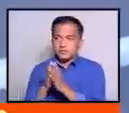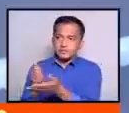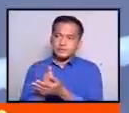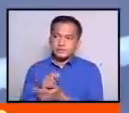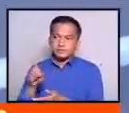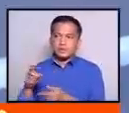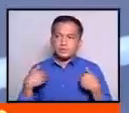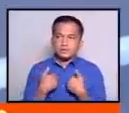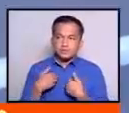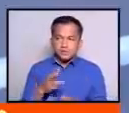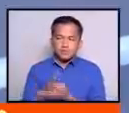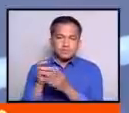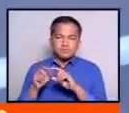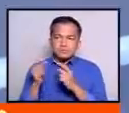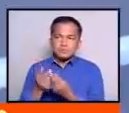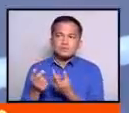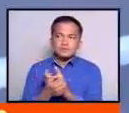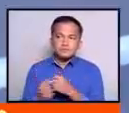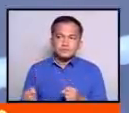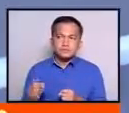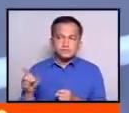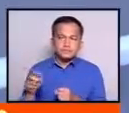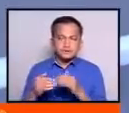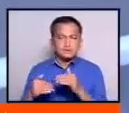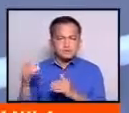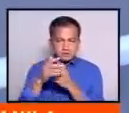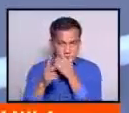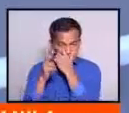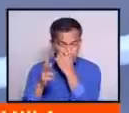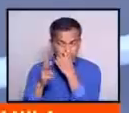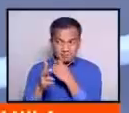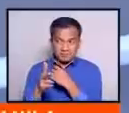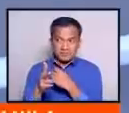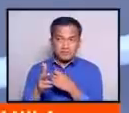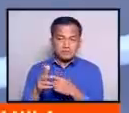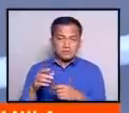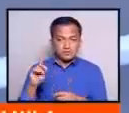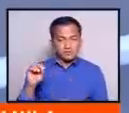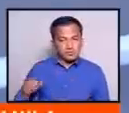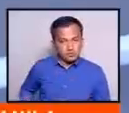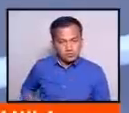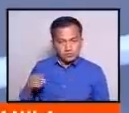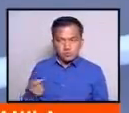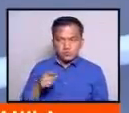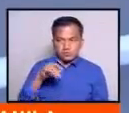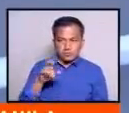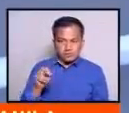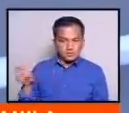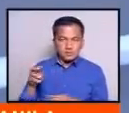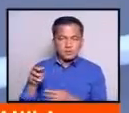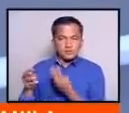Humingi ng tulong ang isang animal welfare group para iligtas ang higit 30 aso na nasa dog pound